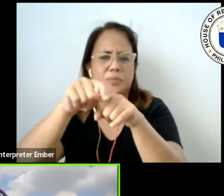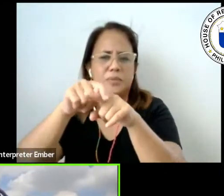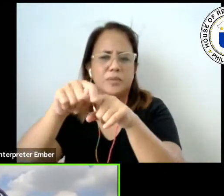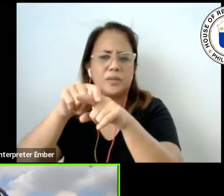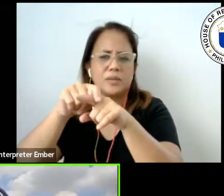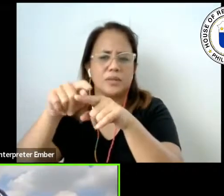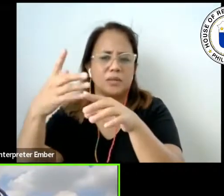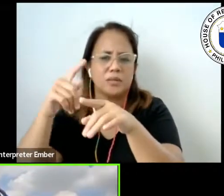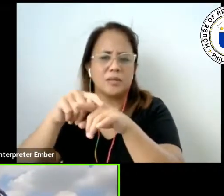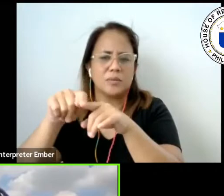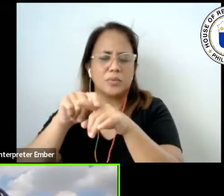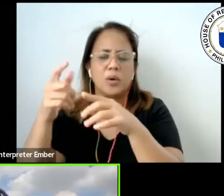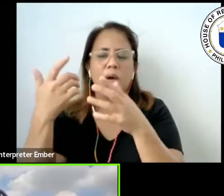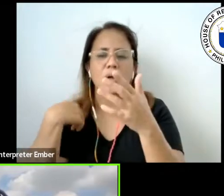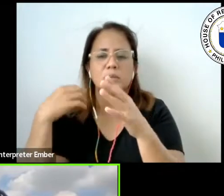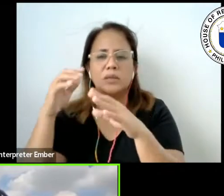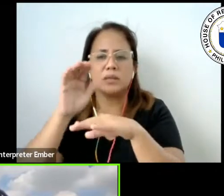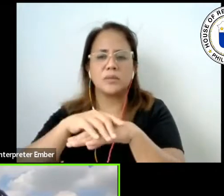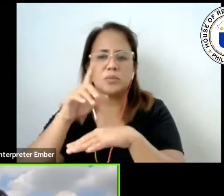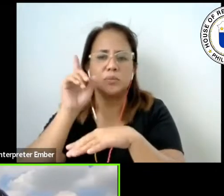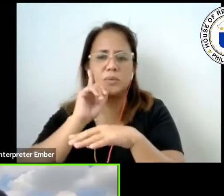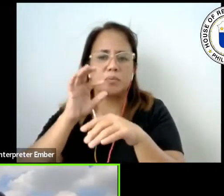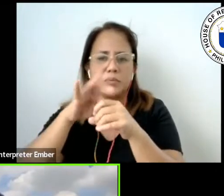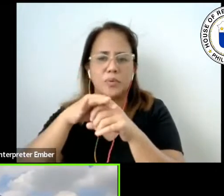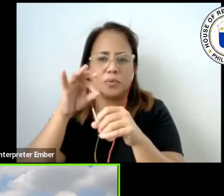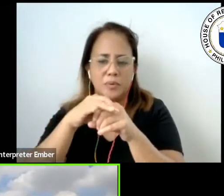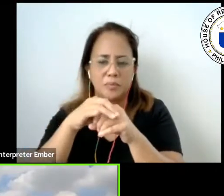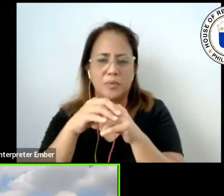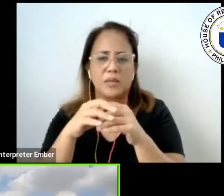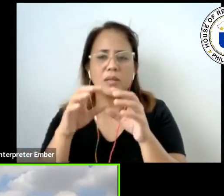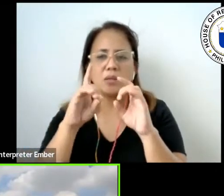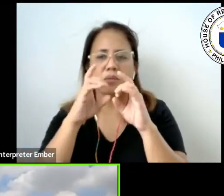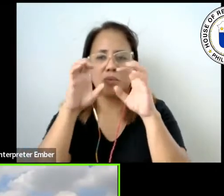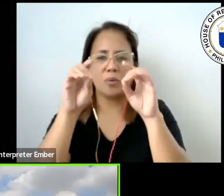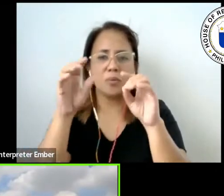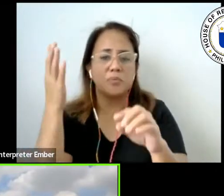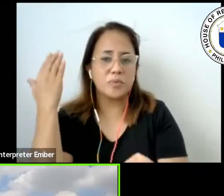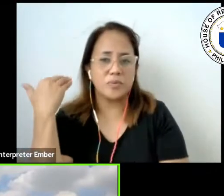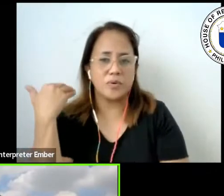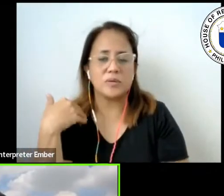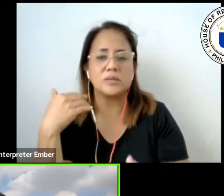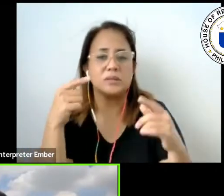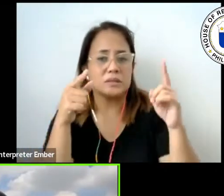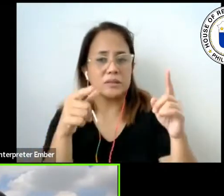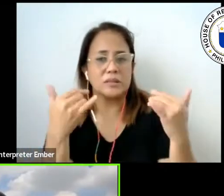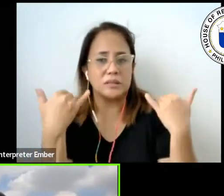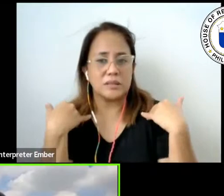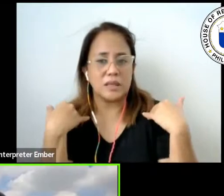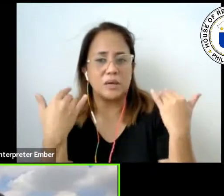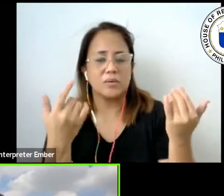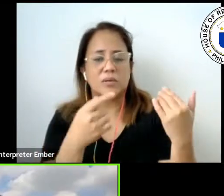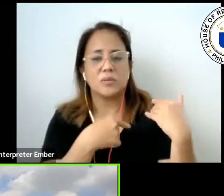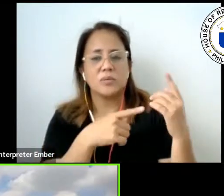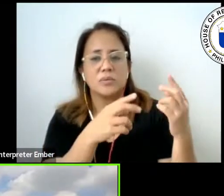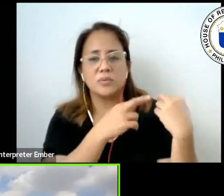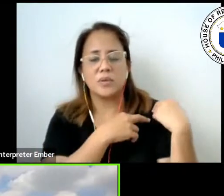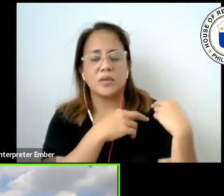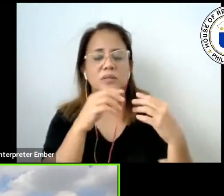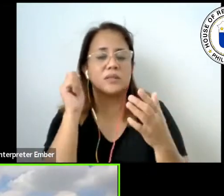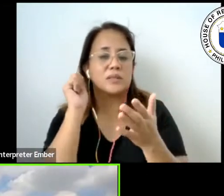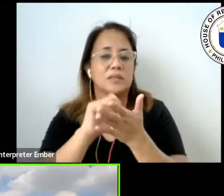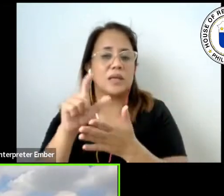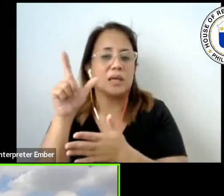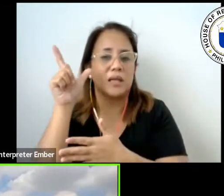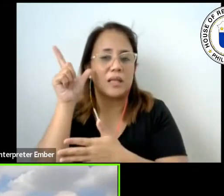trainer National English Proficiency Program ng DepEd noon. At sila yung in-assign ni Secretary Lapus